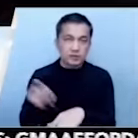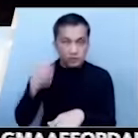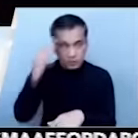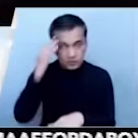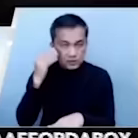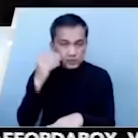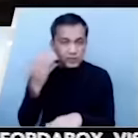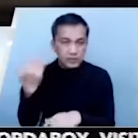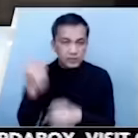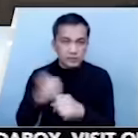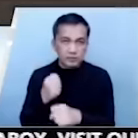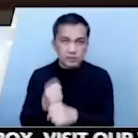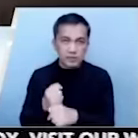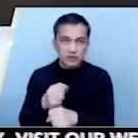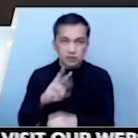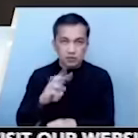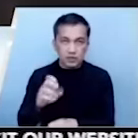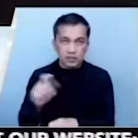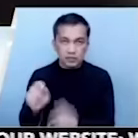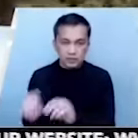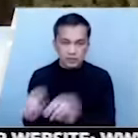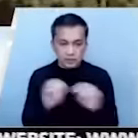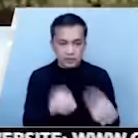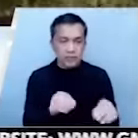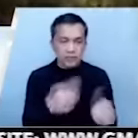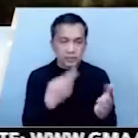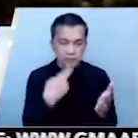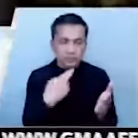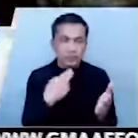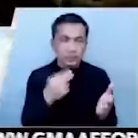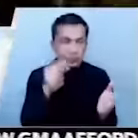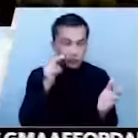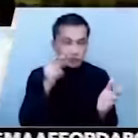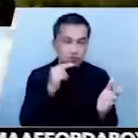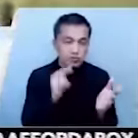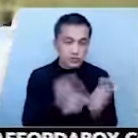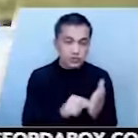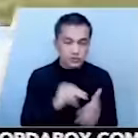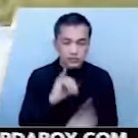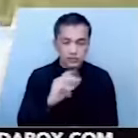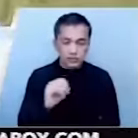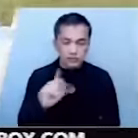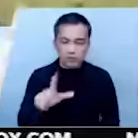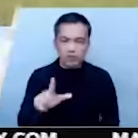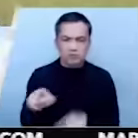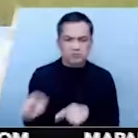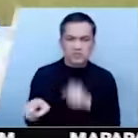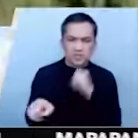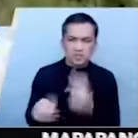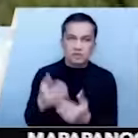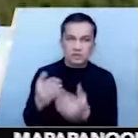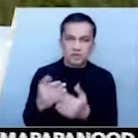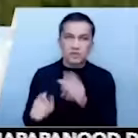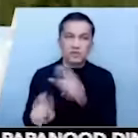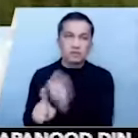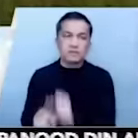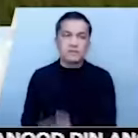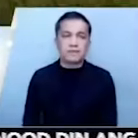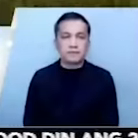warat at nailagay sa red notice ng Interpol. Pero di raw naging madali ang paghuli sa kanya. Alam niya